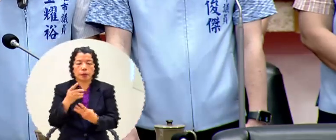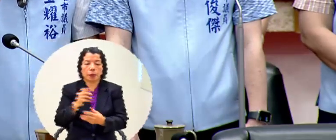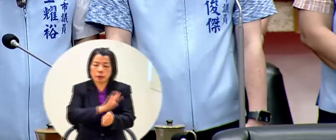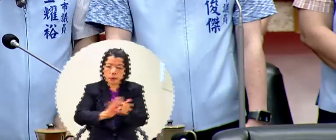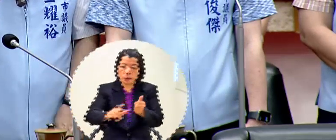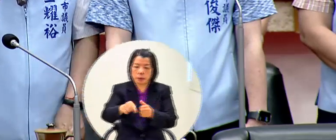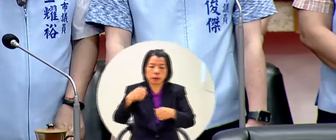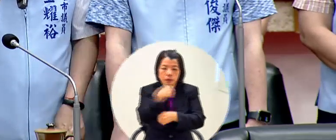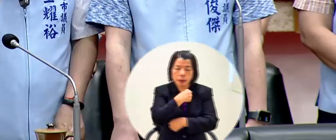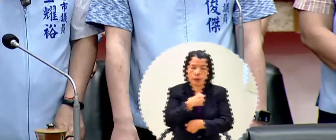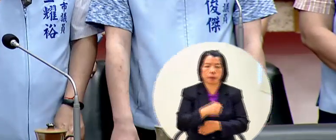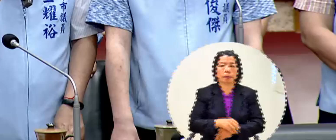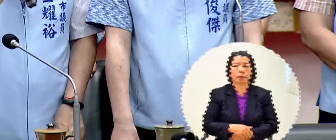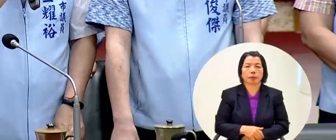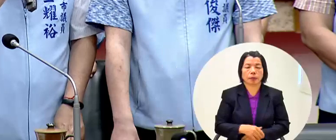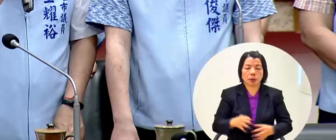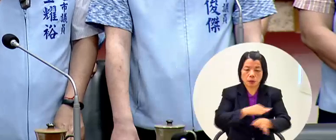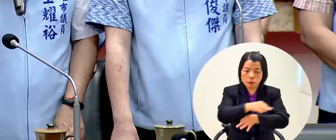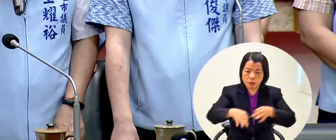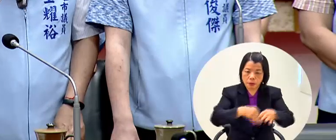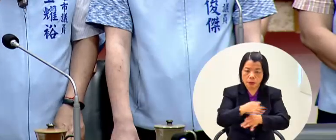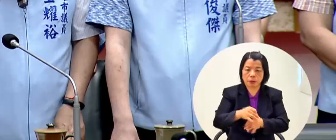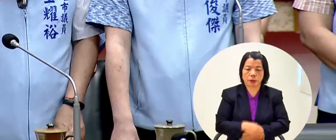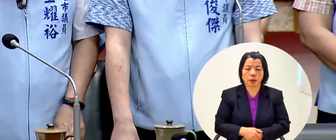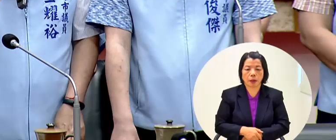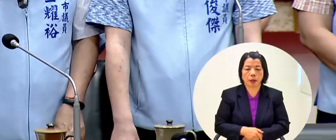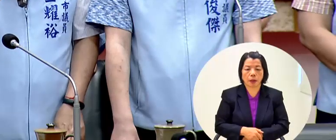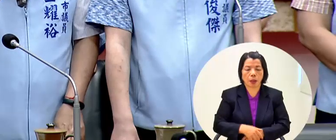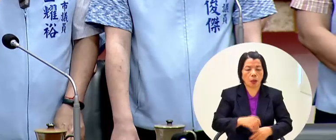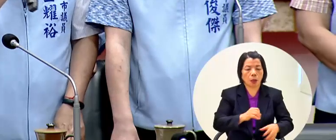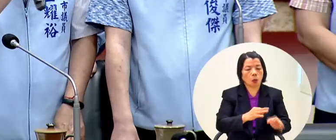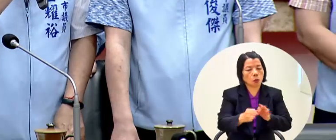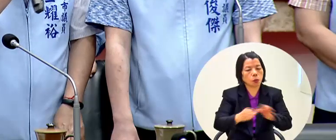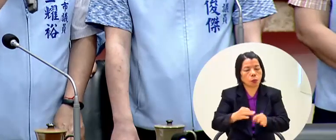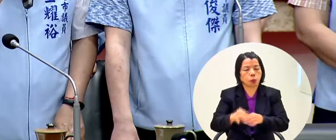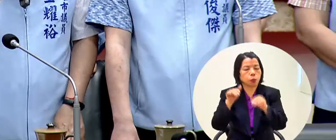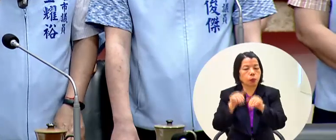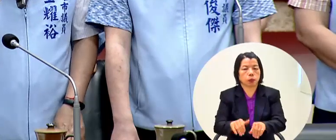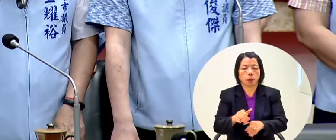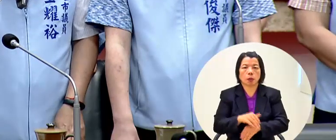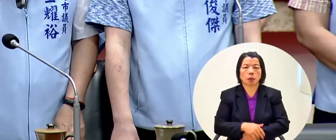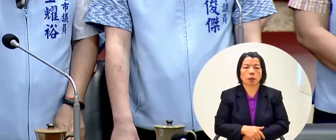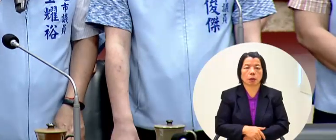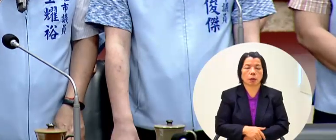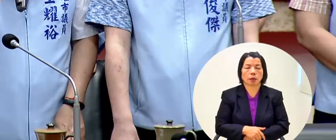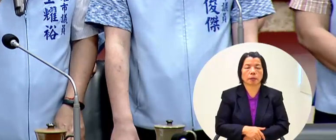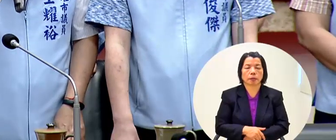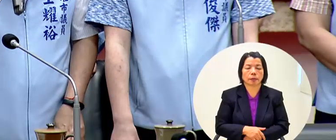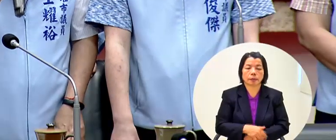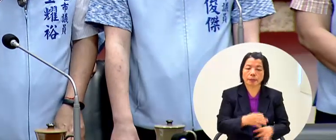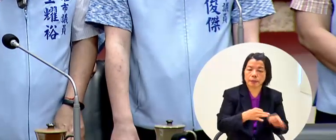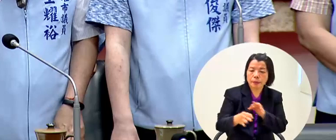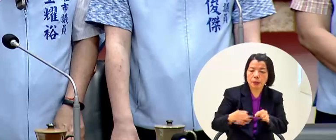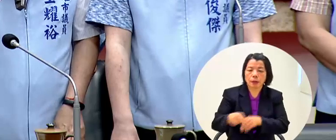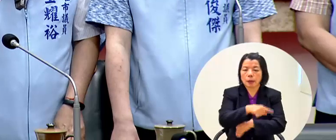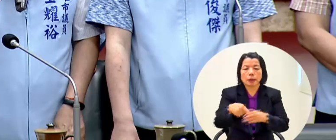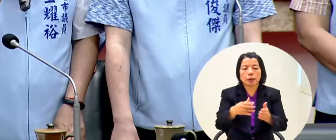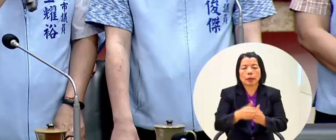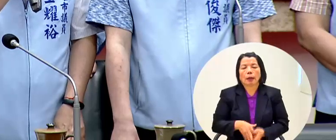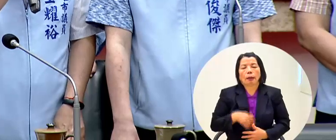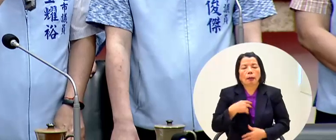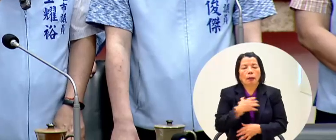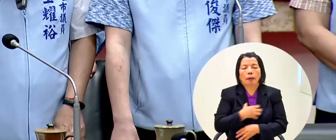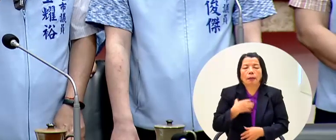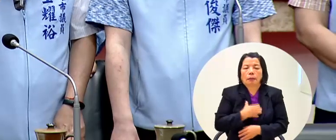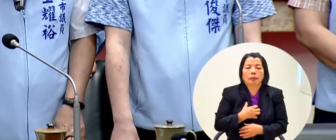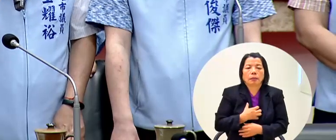台湾的经济百业萧条，我们各行各业哀鸿遍野，所